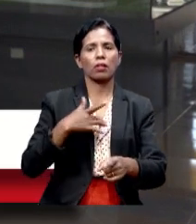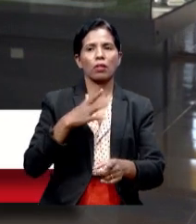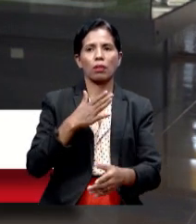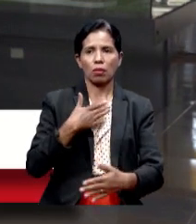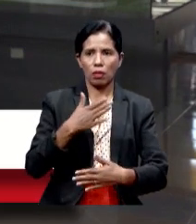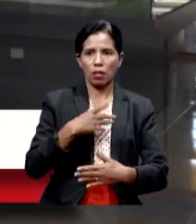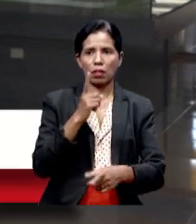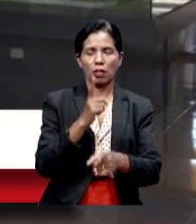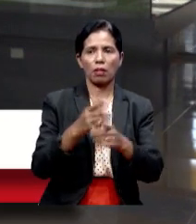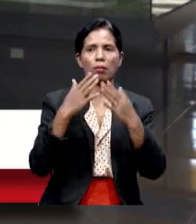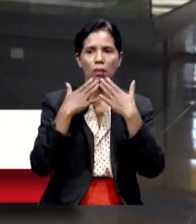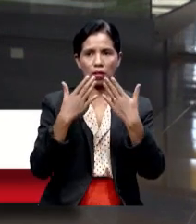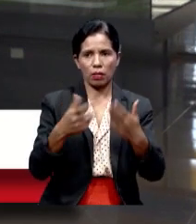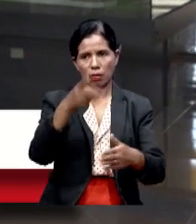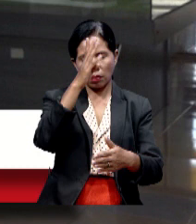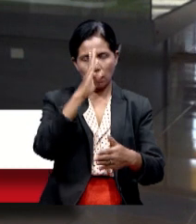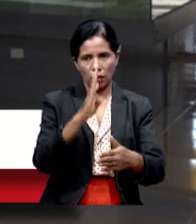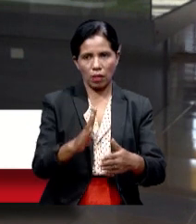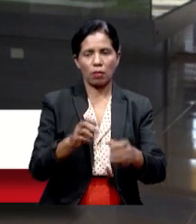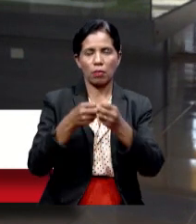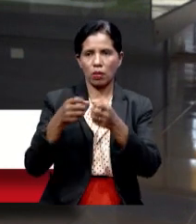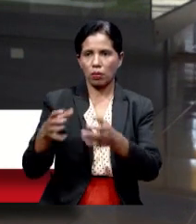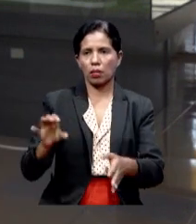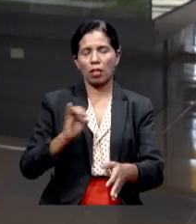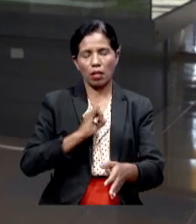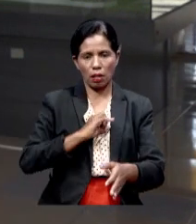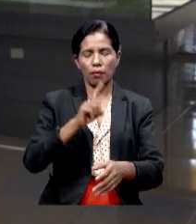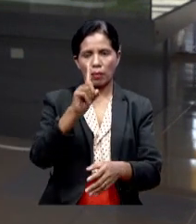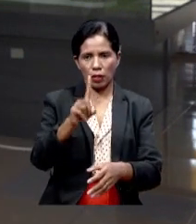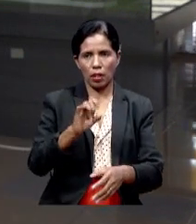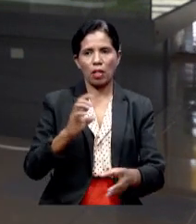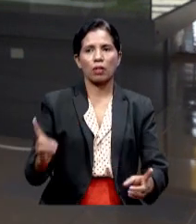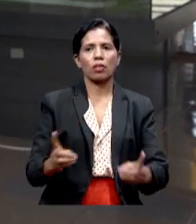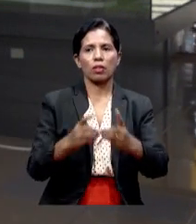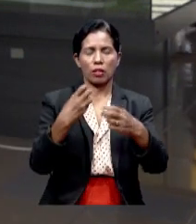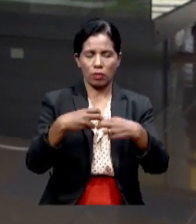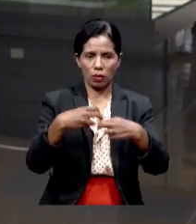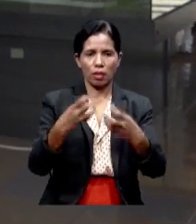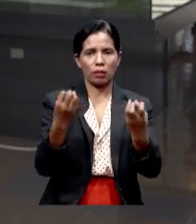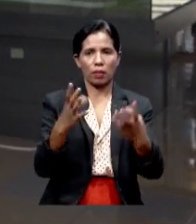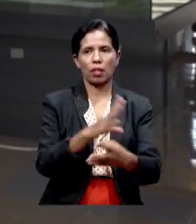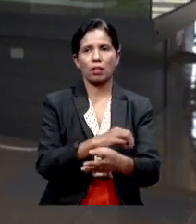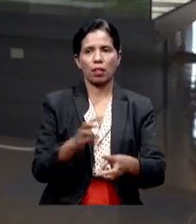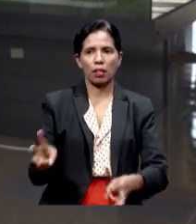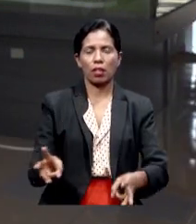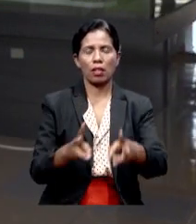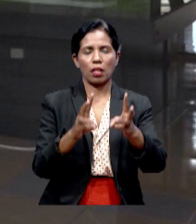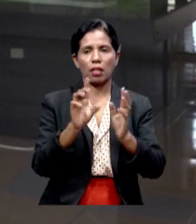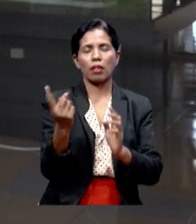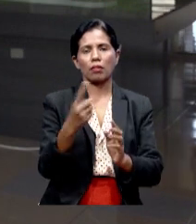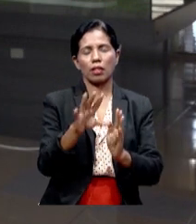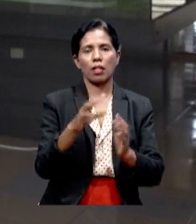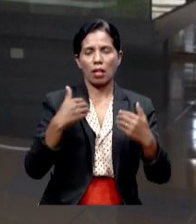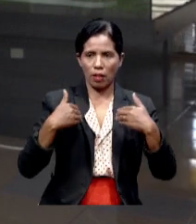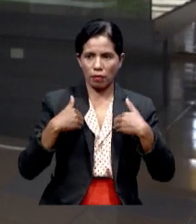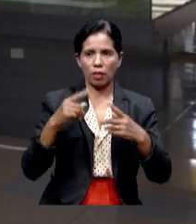Nomos agradece tambah maroma que nunca hau rehusik hau mesa. Nomos que hau asoro desafio barak, mebe dalang sempre iha. No ira ali foi